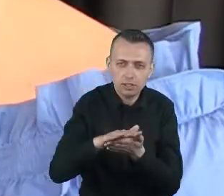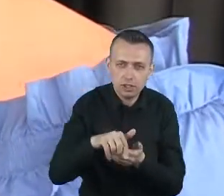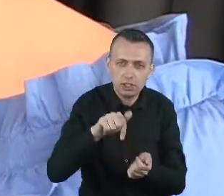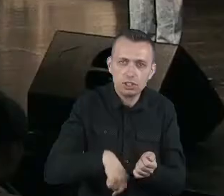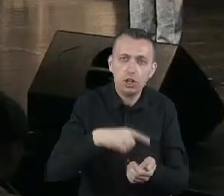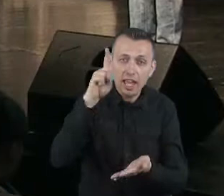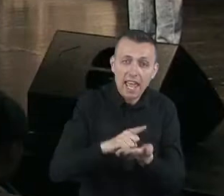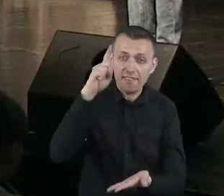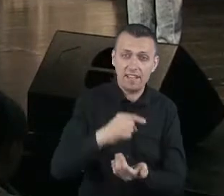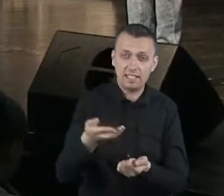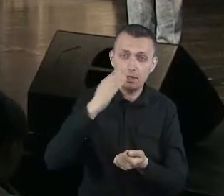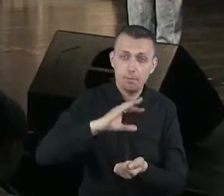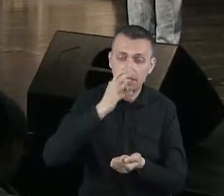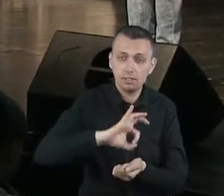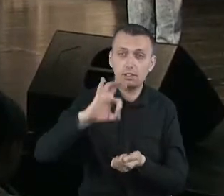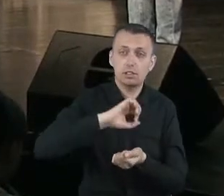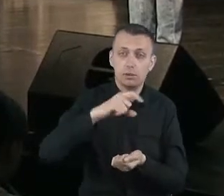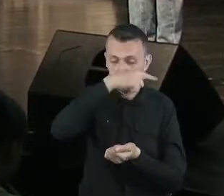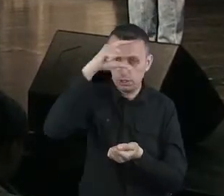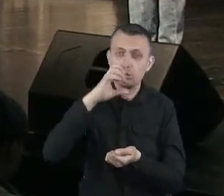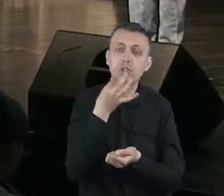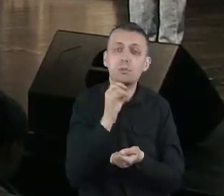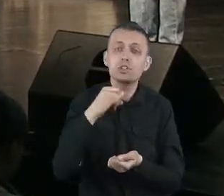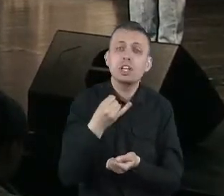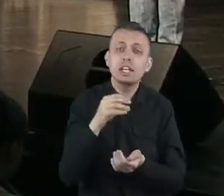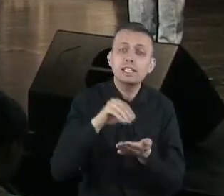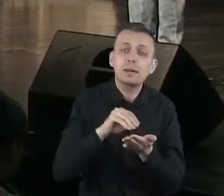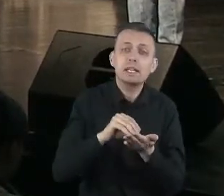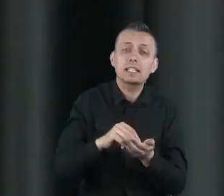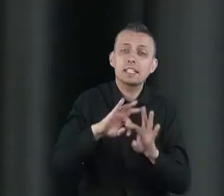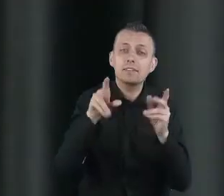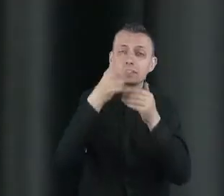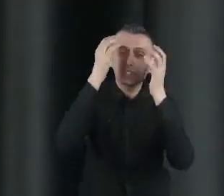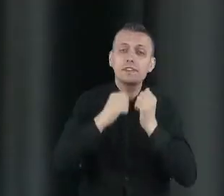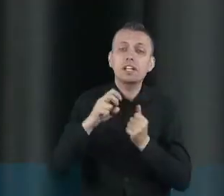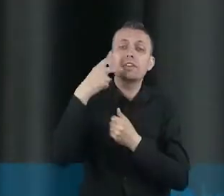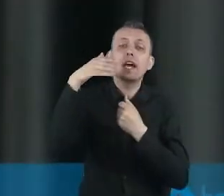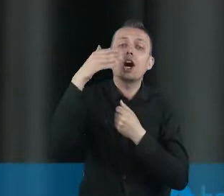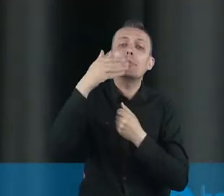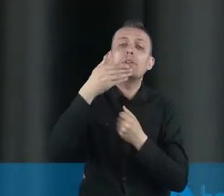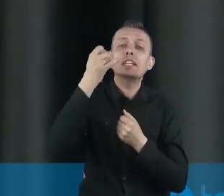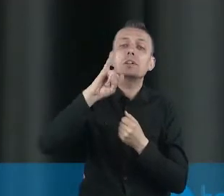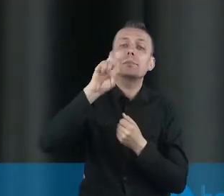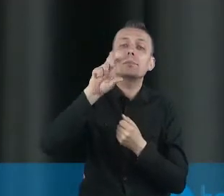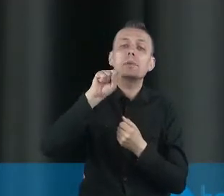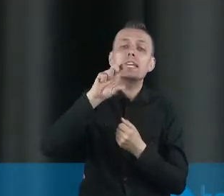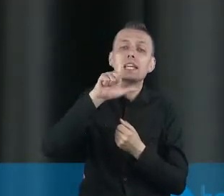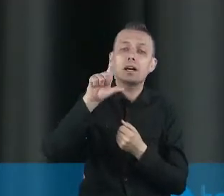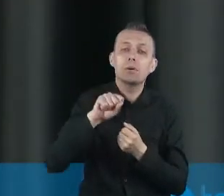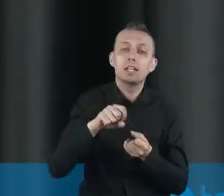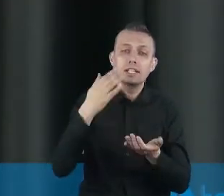ludzi młodych. O tym, jak wygląda to wszystko w praktyce, opowiedział Michał Wiśniewski. Tylko z pozytywnym nastawieniem jesteśmy w stanie przenieść